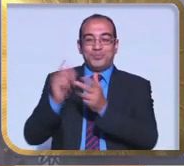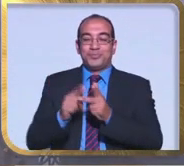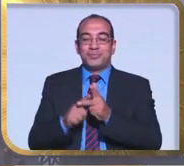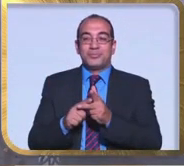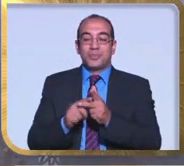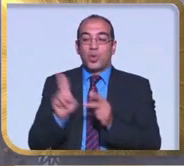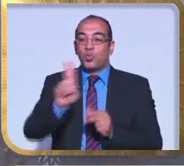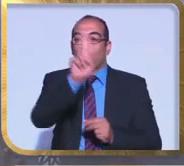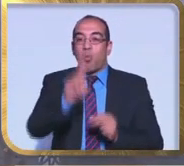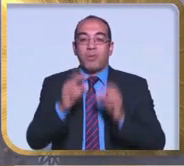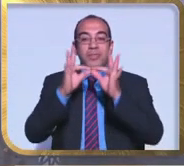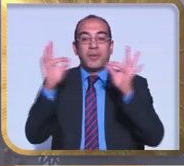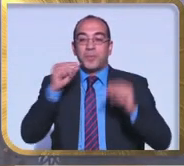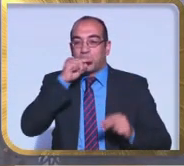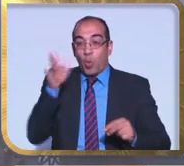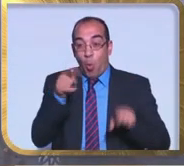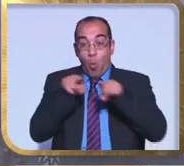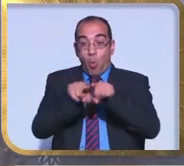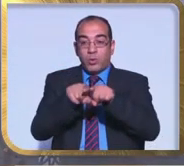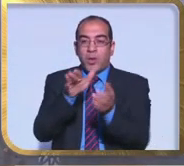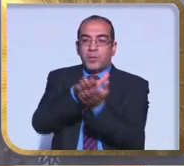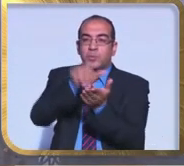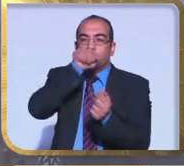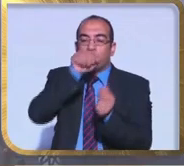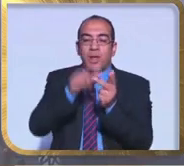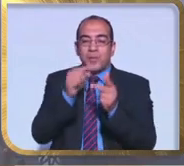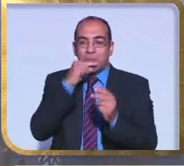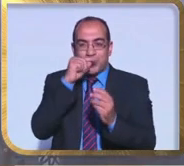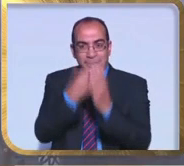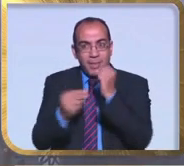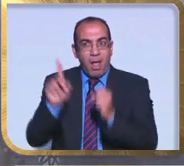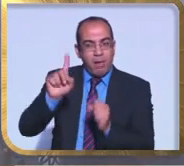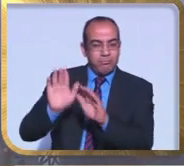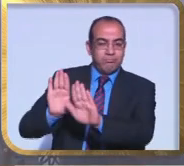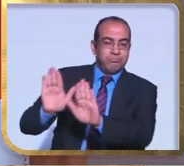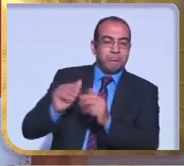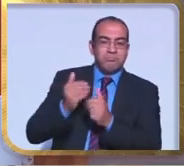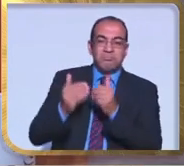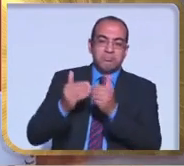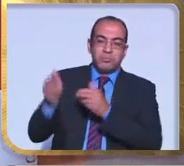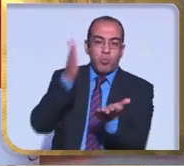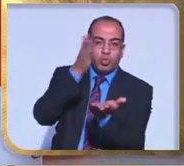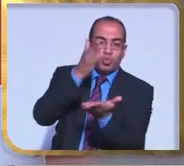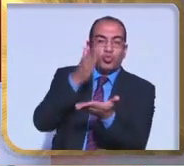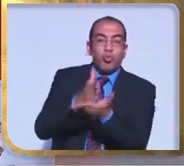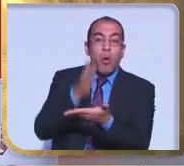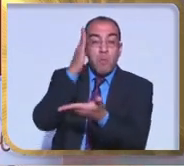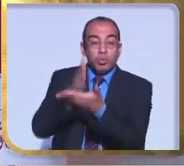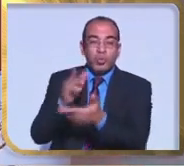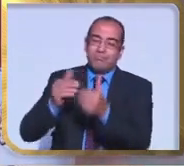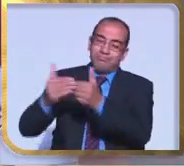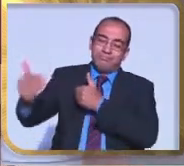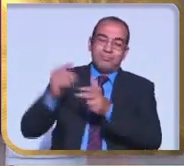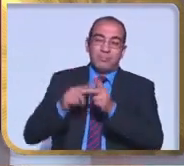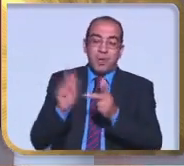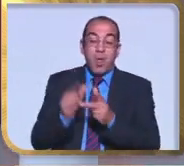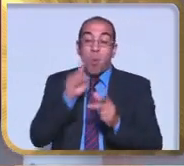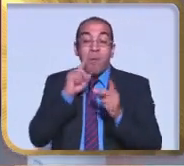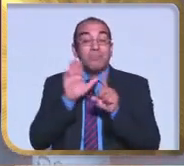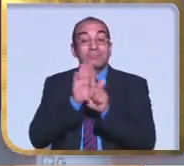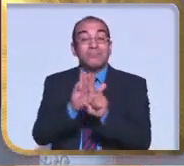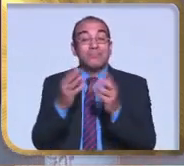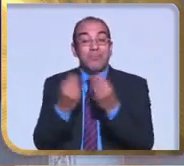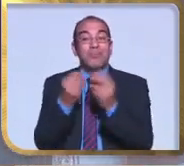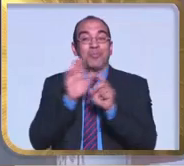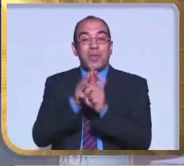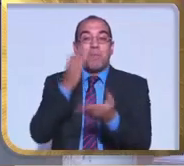عندي سؤال بس، اختي كانت حلفت على بنتها، قالت لها: حد الله من راح معاكي المشوار ده. بس رجعت راحت المشوار، لان